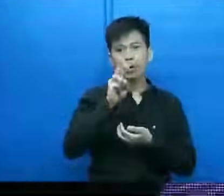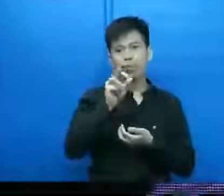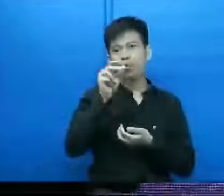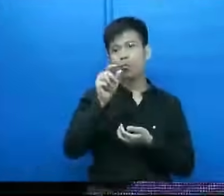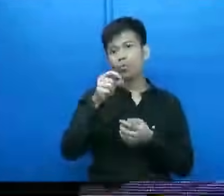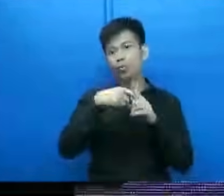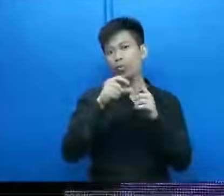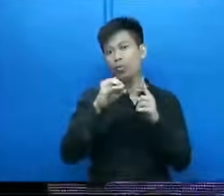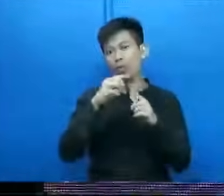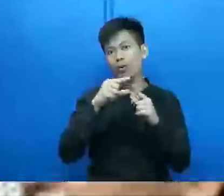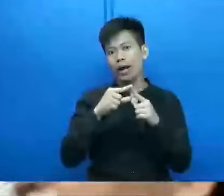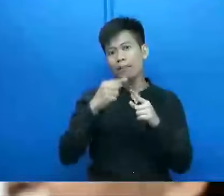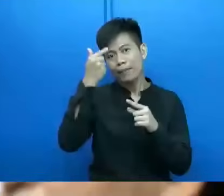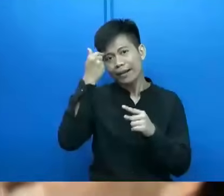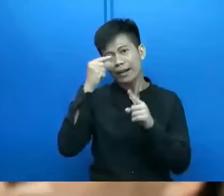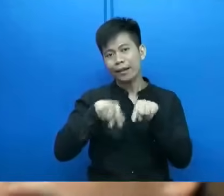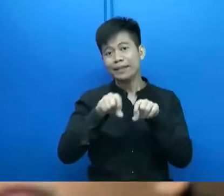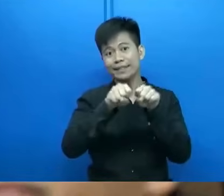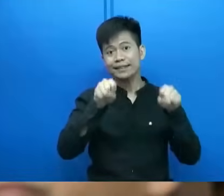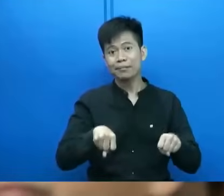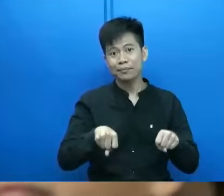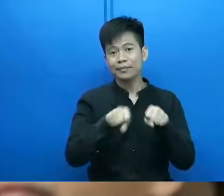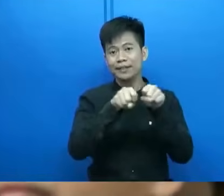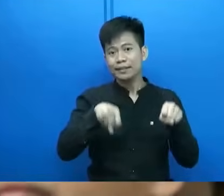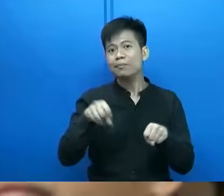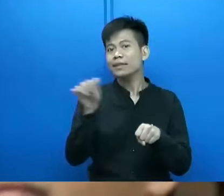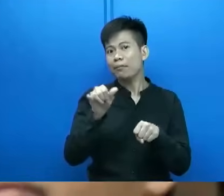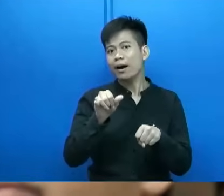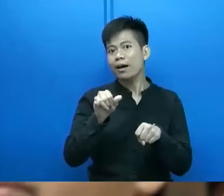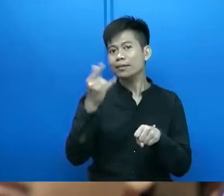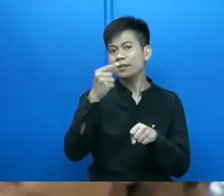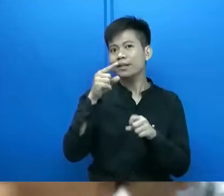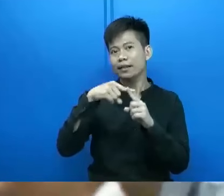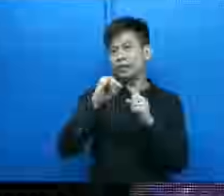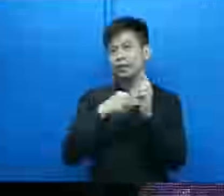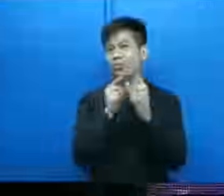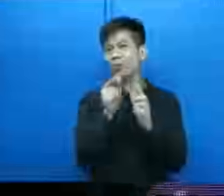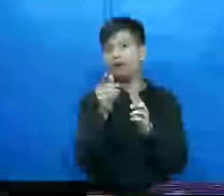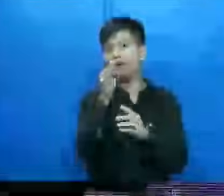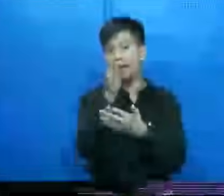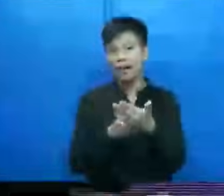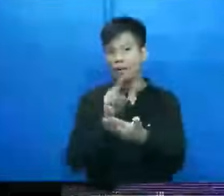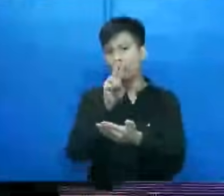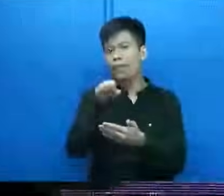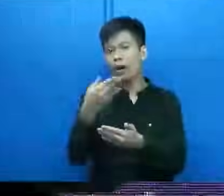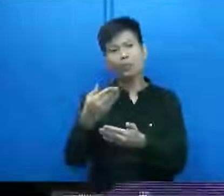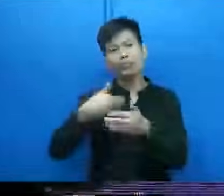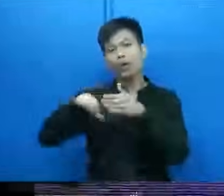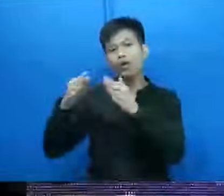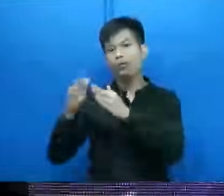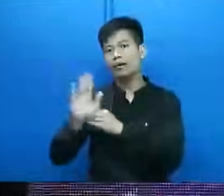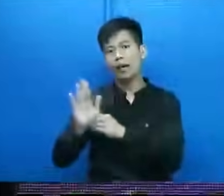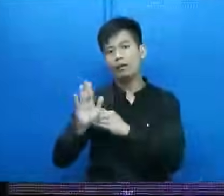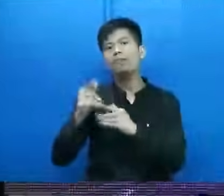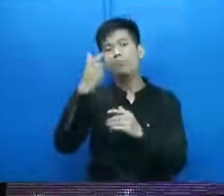beasiswa belajar. Tapi sistemnya, sistem yang berlaku sama dengan di Timur Tengah. 2 tahun gak boleh pulang dulu ke rumah. Belajarnya sama,